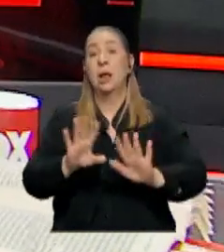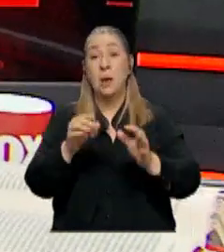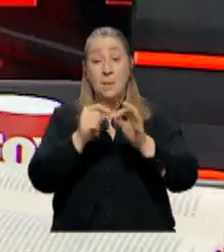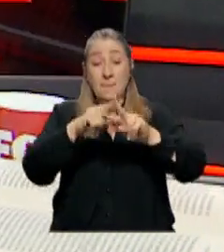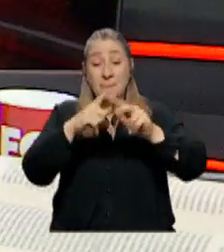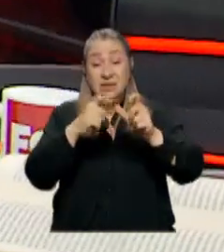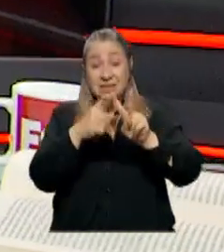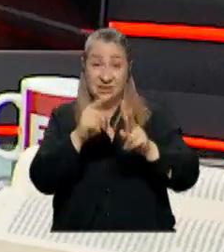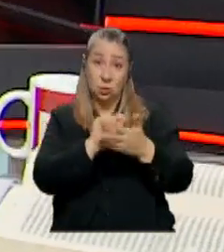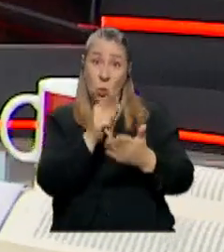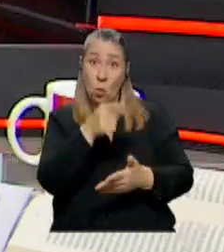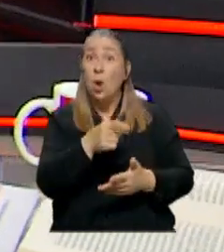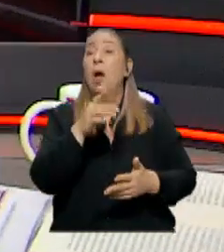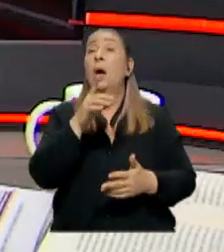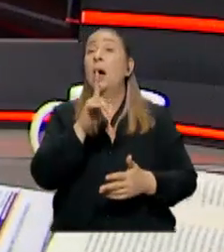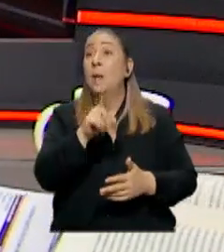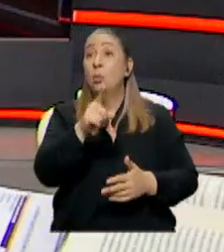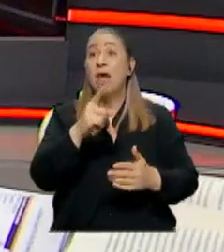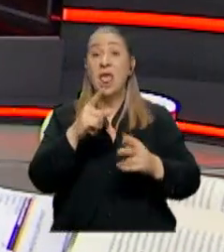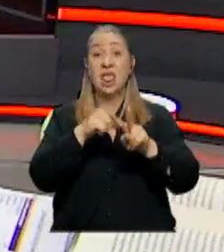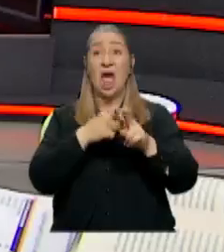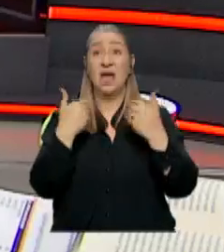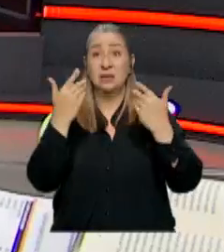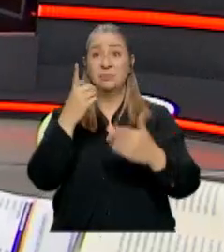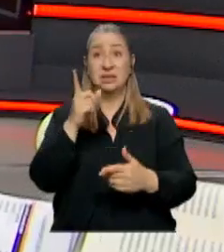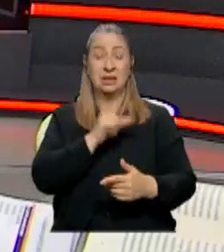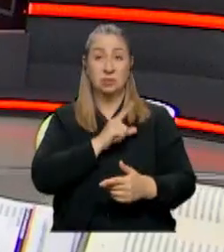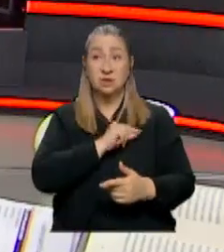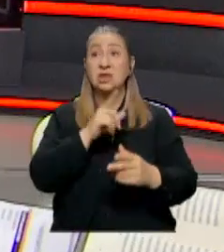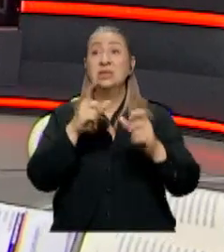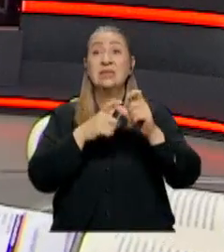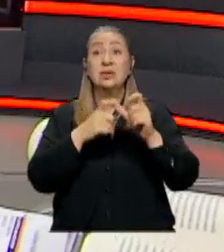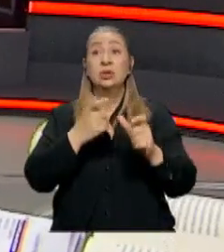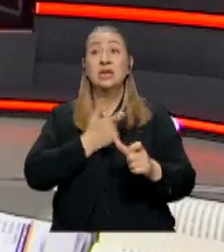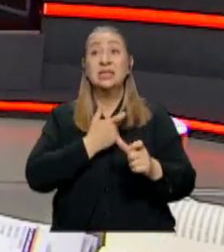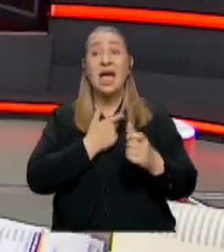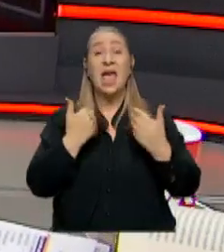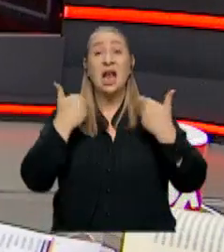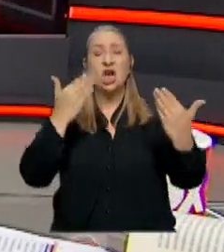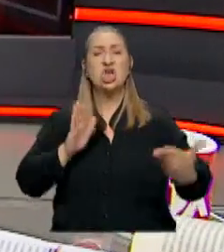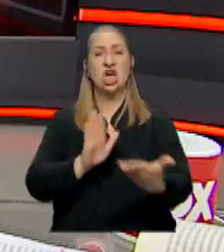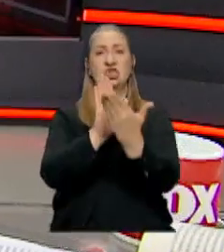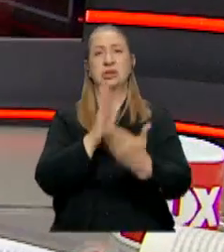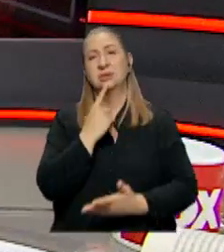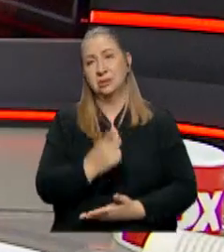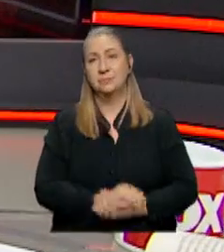yazıyorsa. Fakat buna Yargıtay'ın bir temsilcisi var. Sansür yasasına Yargıtay da karşı